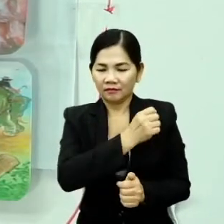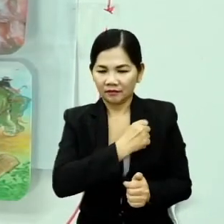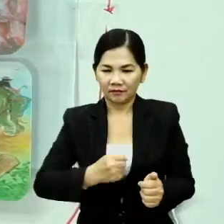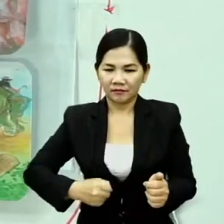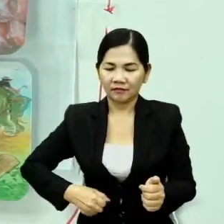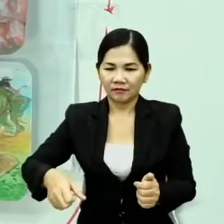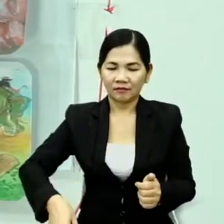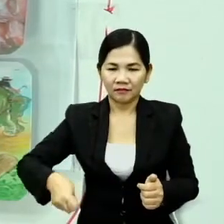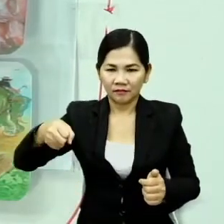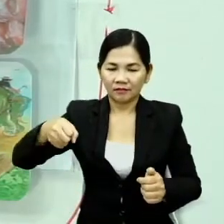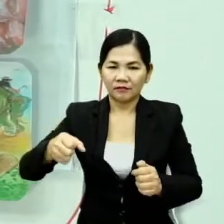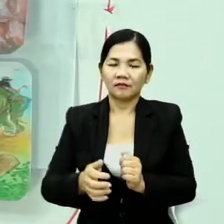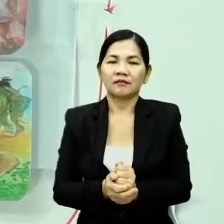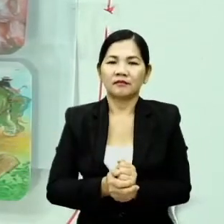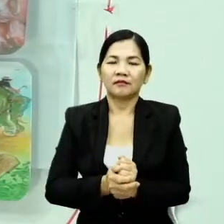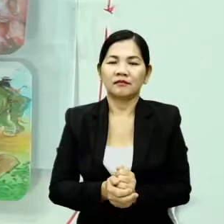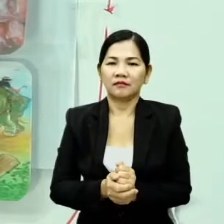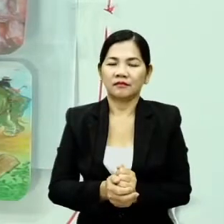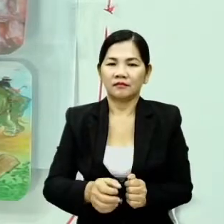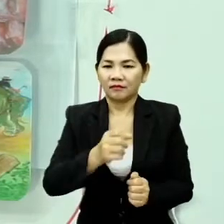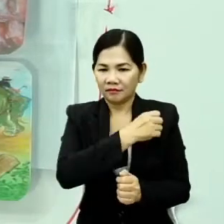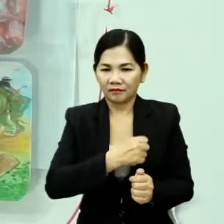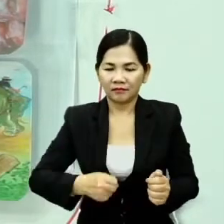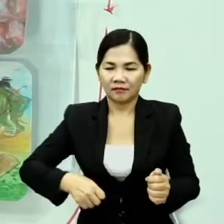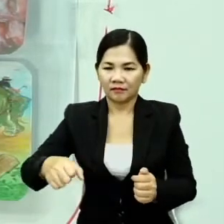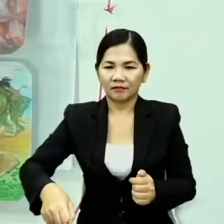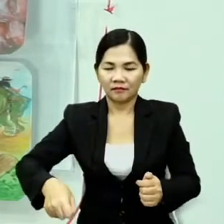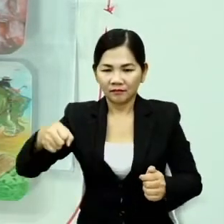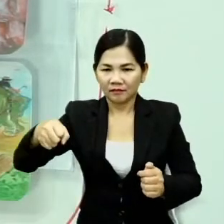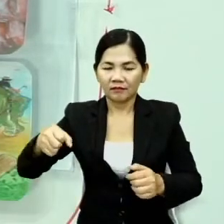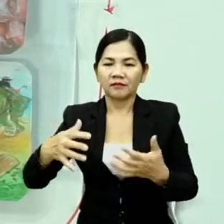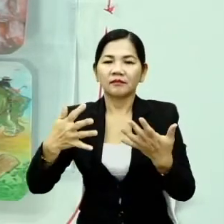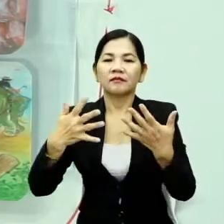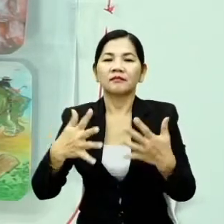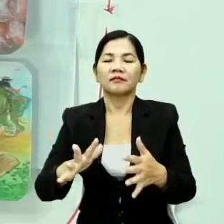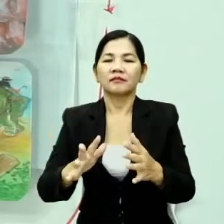cha chấm con cất bằng tạch mơ ta cặp tạp nè cha thưa pì vậy ta con